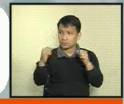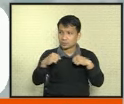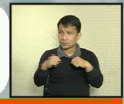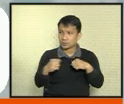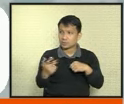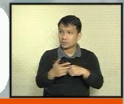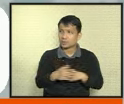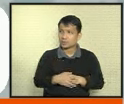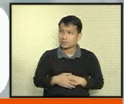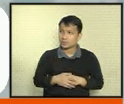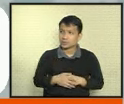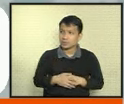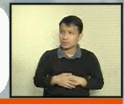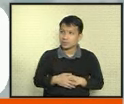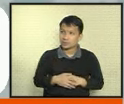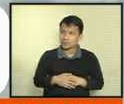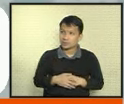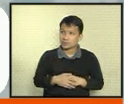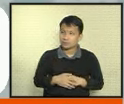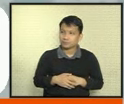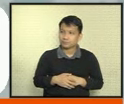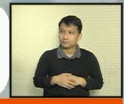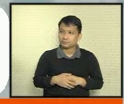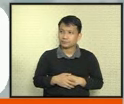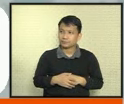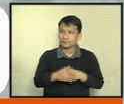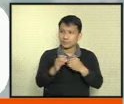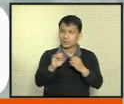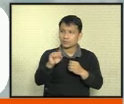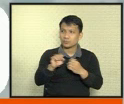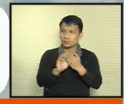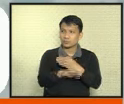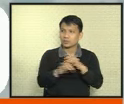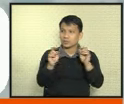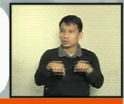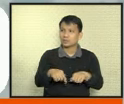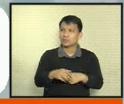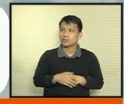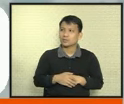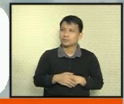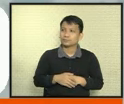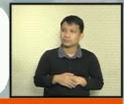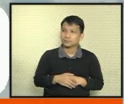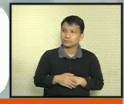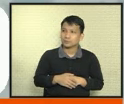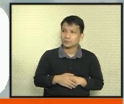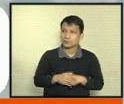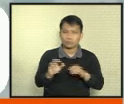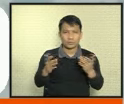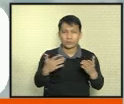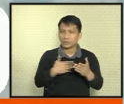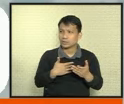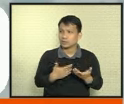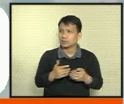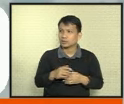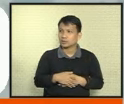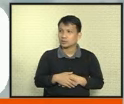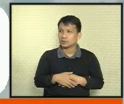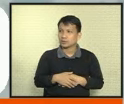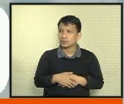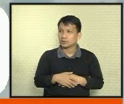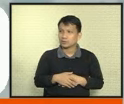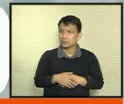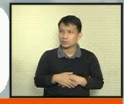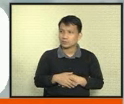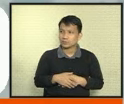hindi? Opo, sige po, balik lang po nila, sir. Okay, para sige po. Walang po nila, walang-walang lang po talaga,